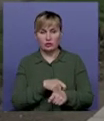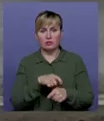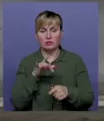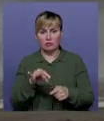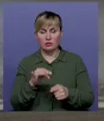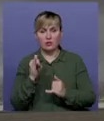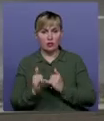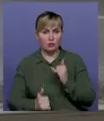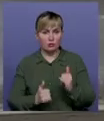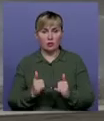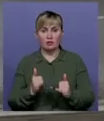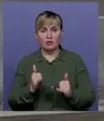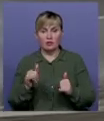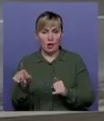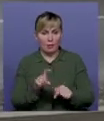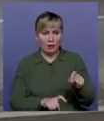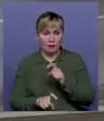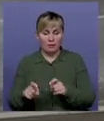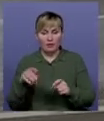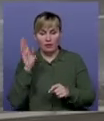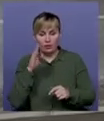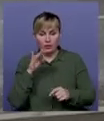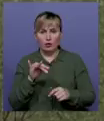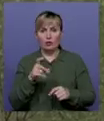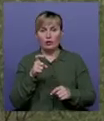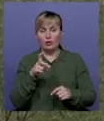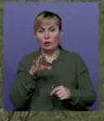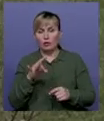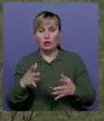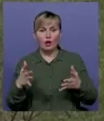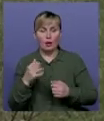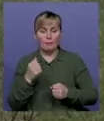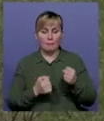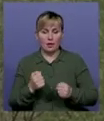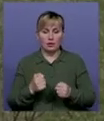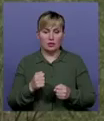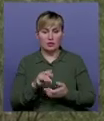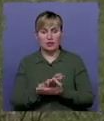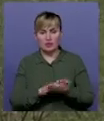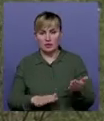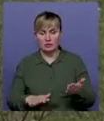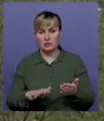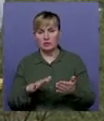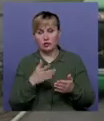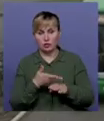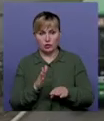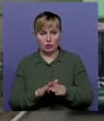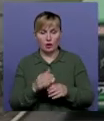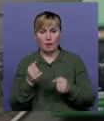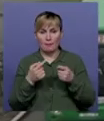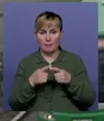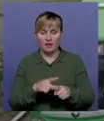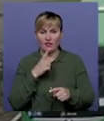пехотинцы наступательно обрабатывают территорию водой и хлоркой. Как и на военных учениях, вслед за солдатами следует тяжелая